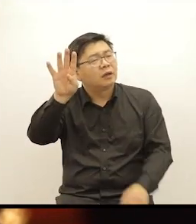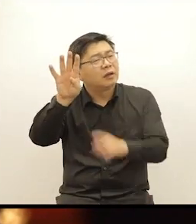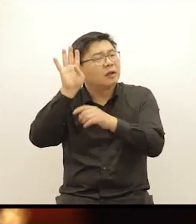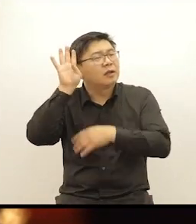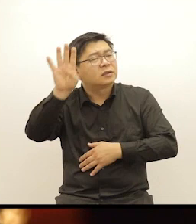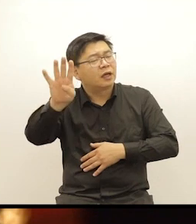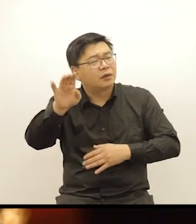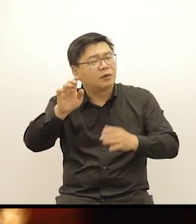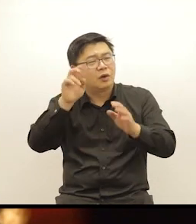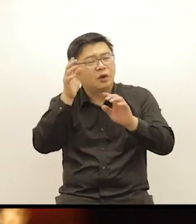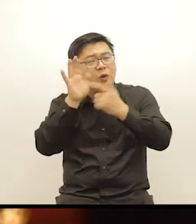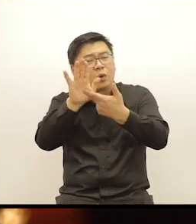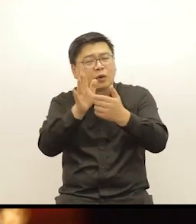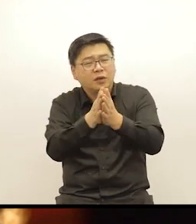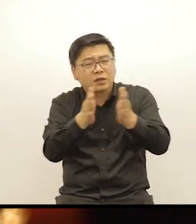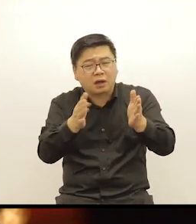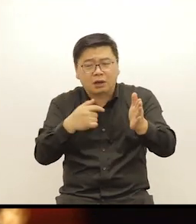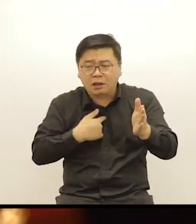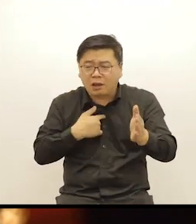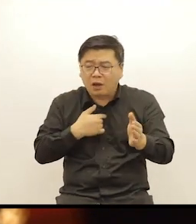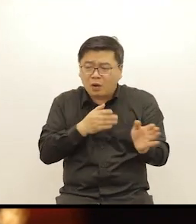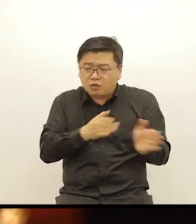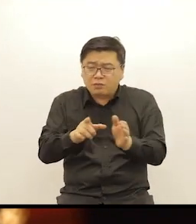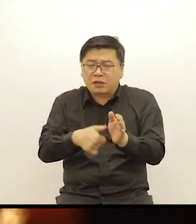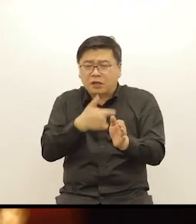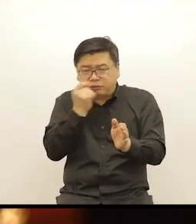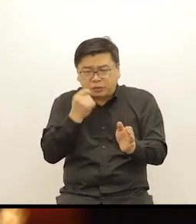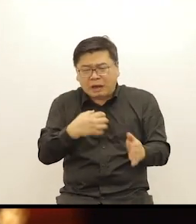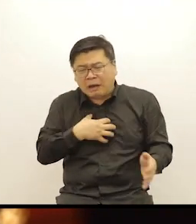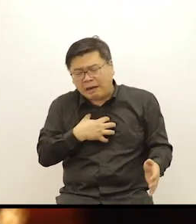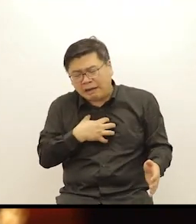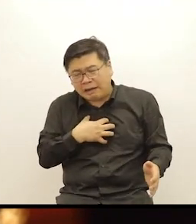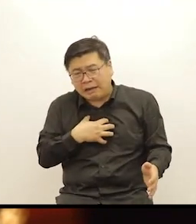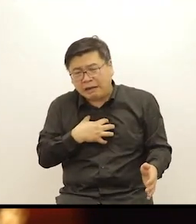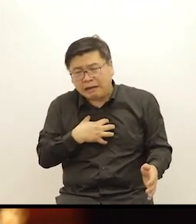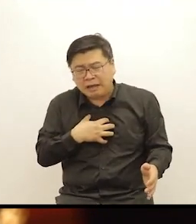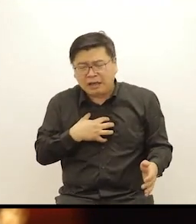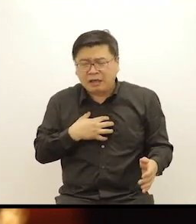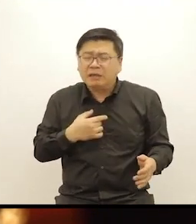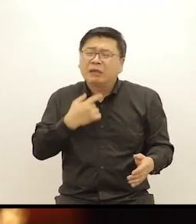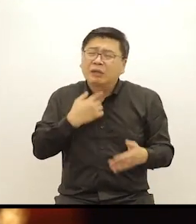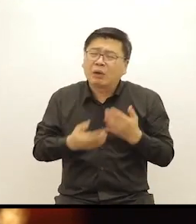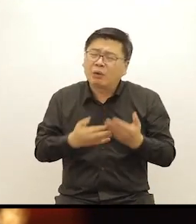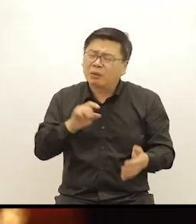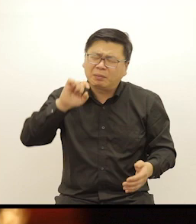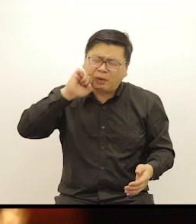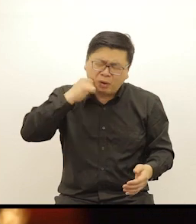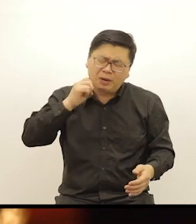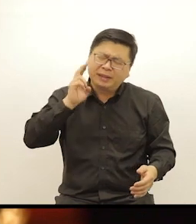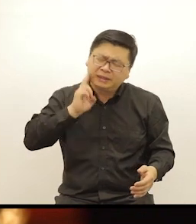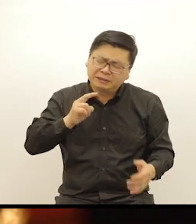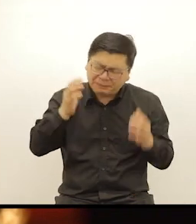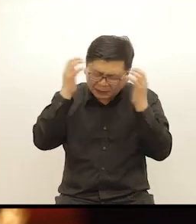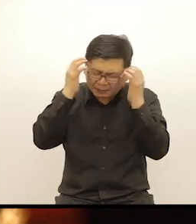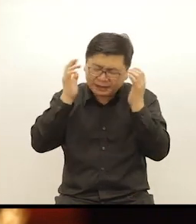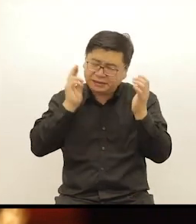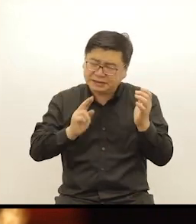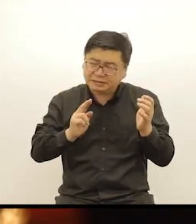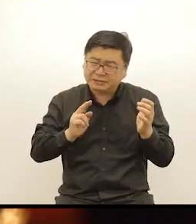이게 어떻게 보면은 아 이런 일까지 겪은 사람이 있을까? 이런